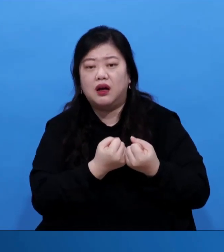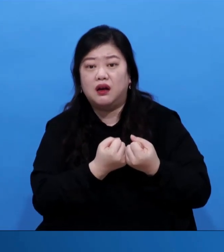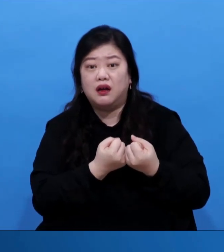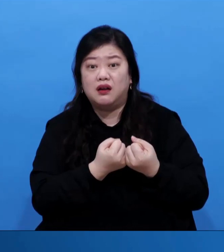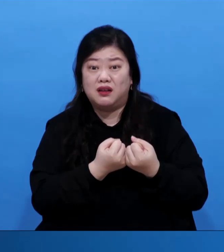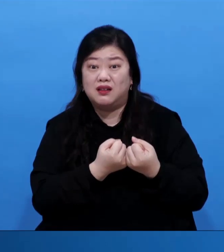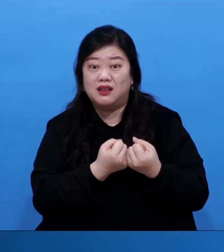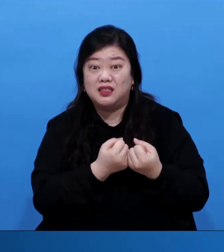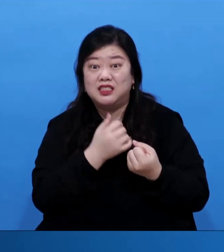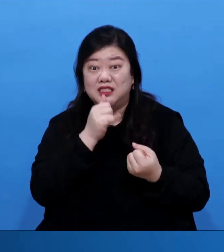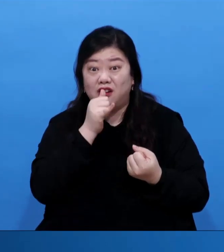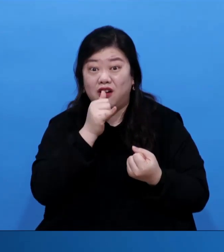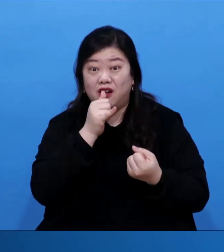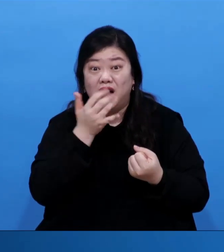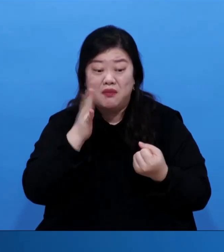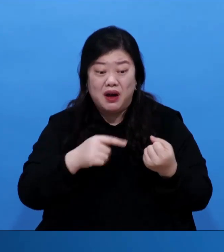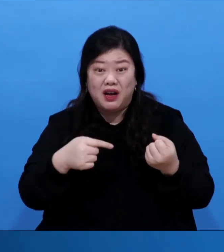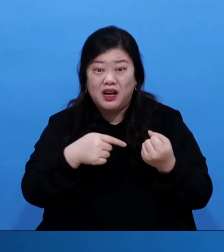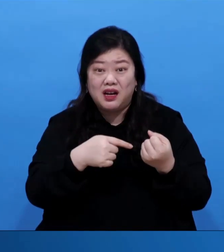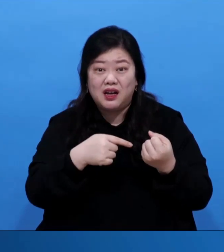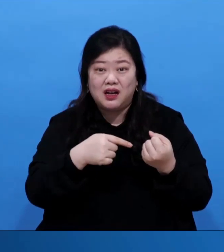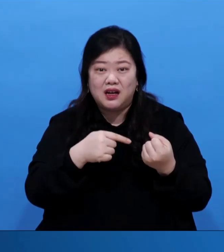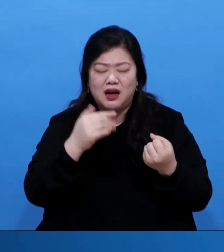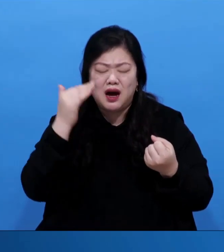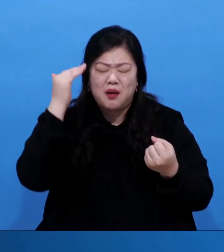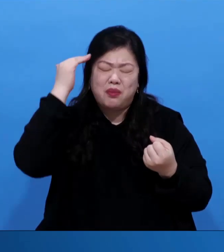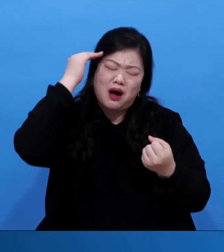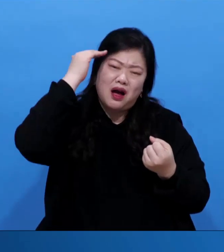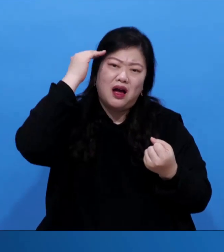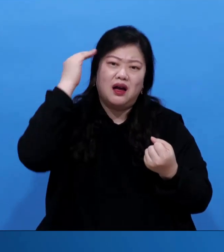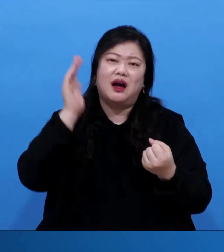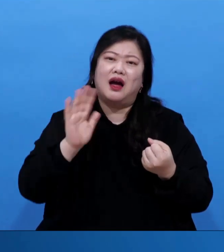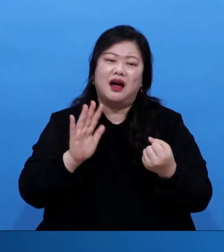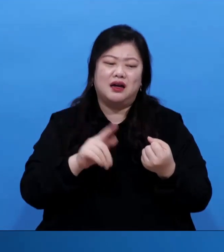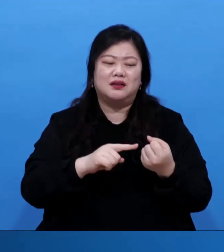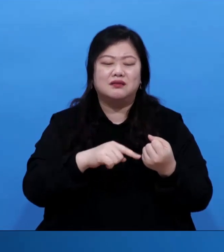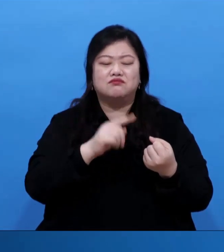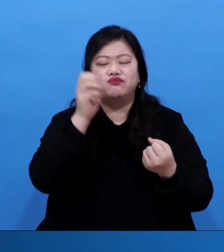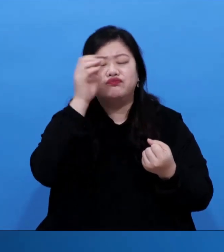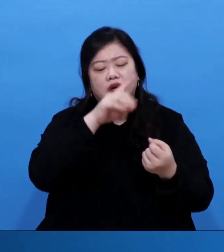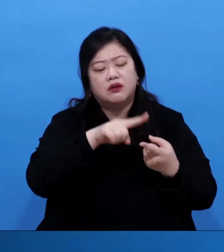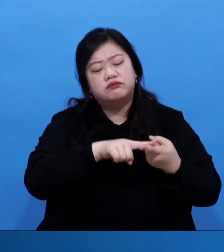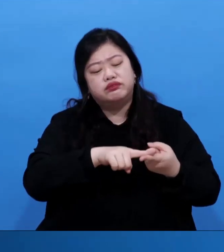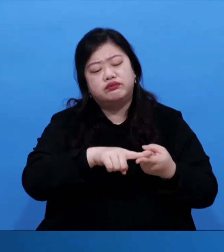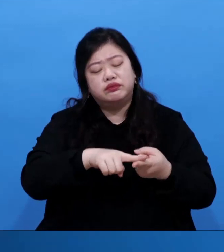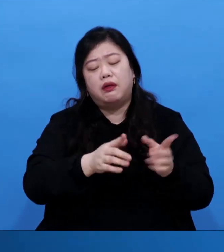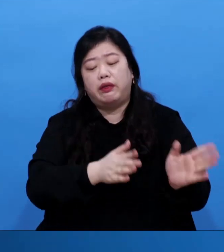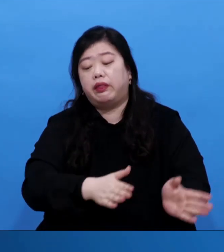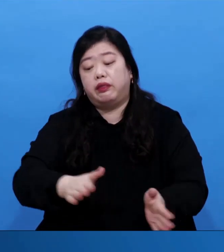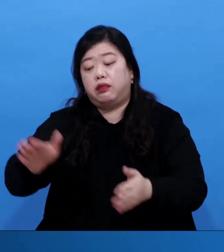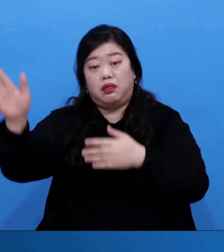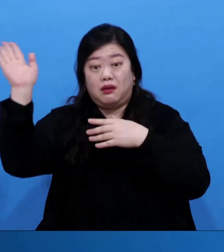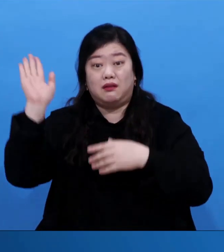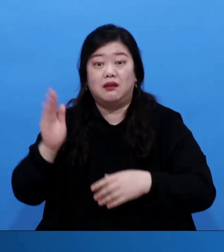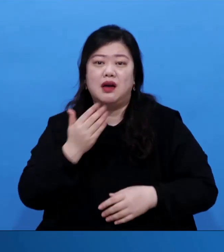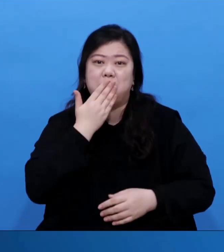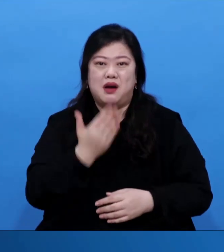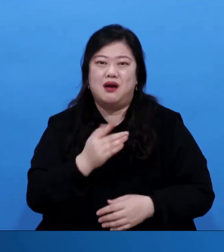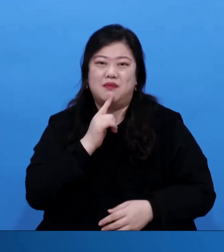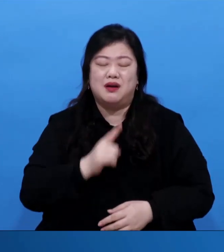division. 이게 문제가 안 되고. 다 이기는다. But those things will not become a problem. You'll be able to overcome them all. 자,